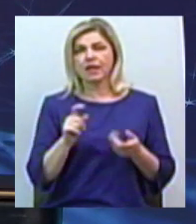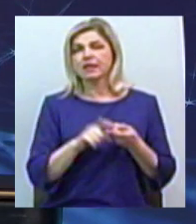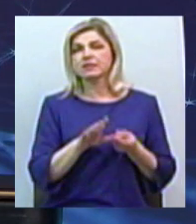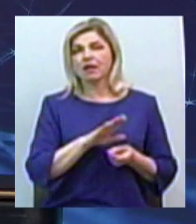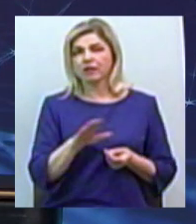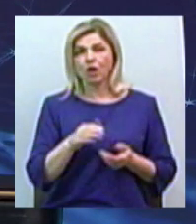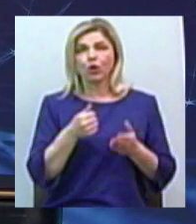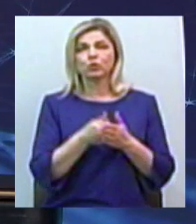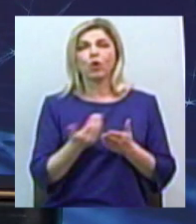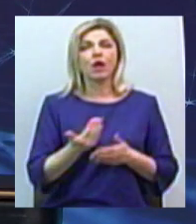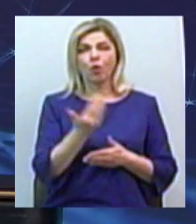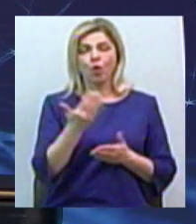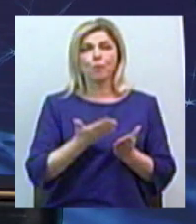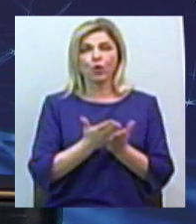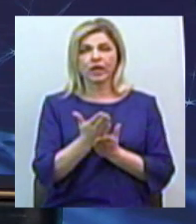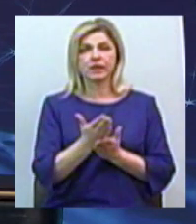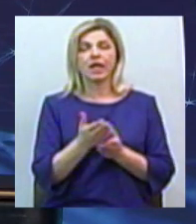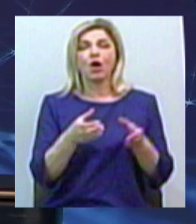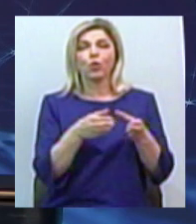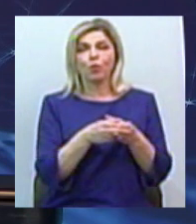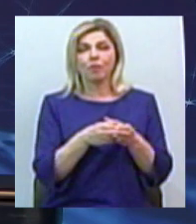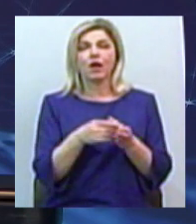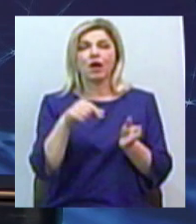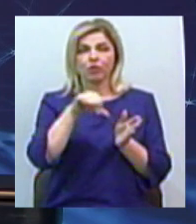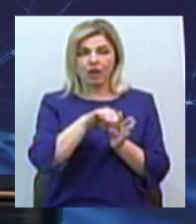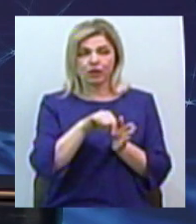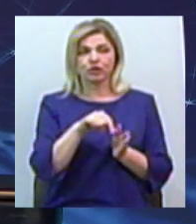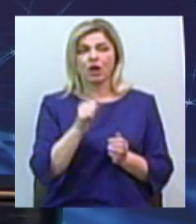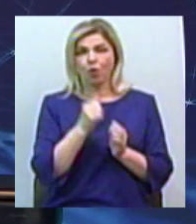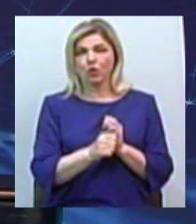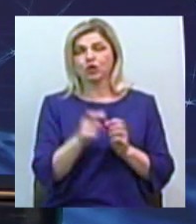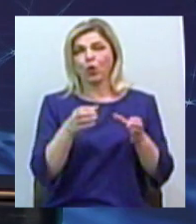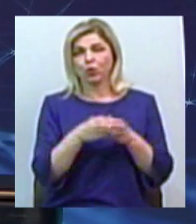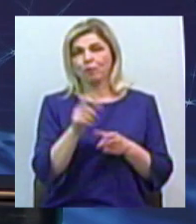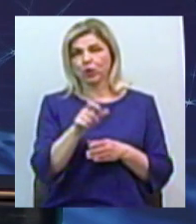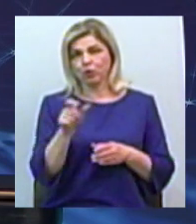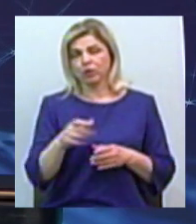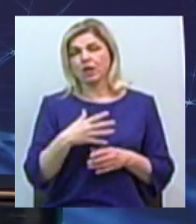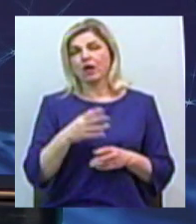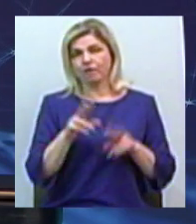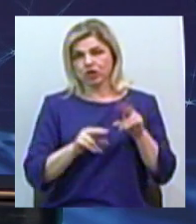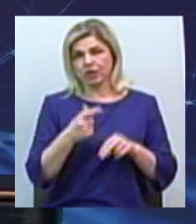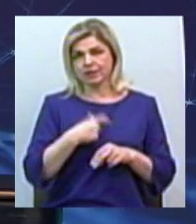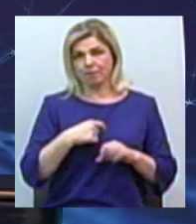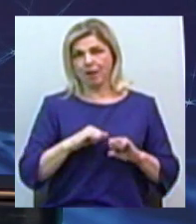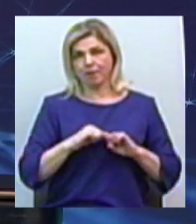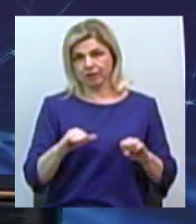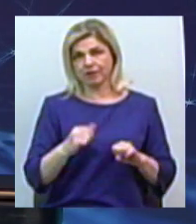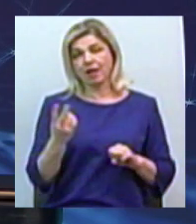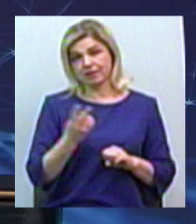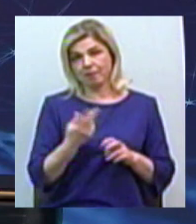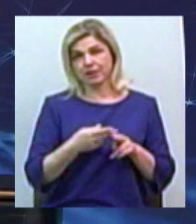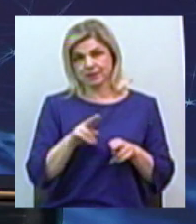до якої політичної сили, так би мовити, належить, кожна група людей вважає себе патріотами. От треба за це